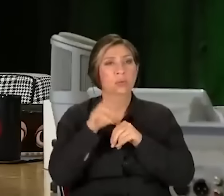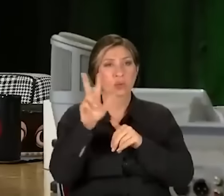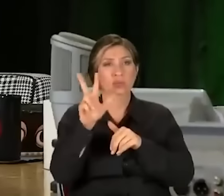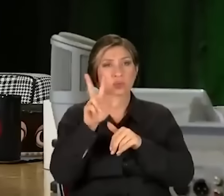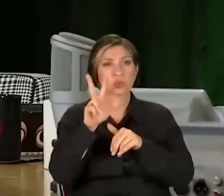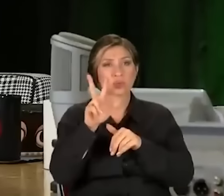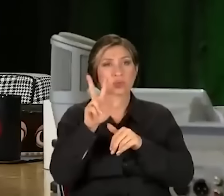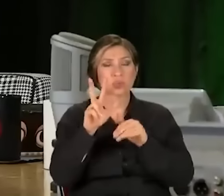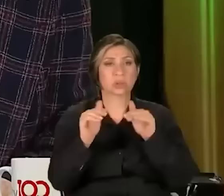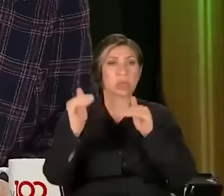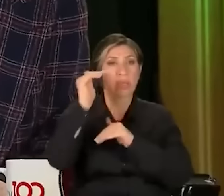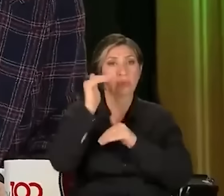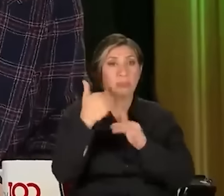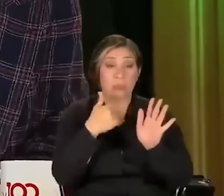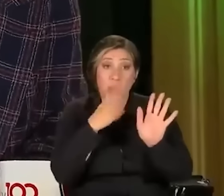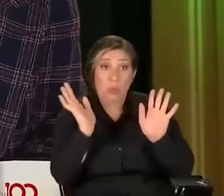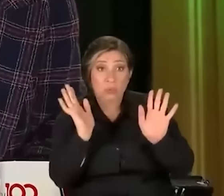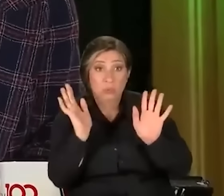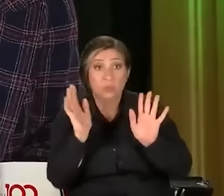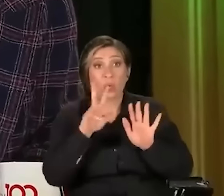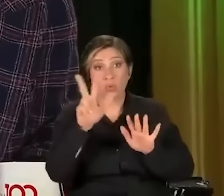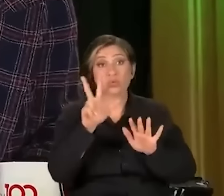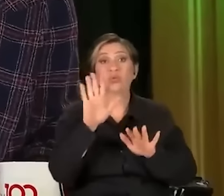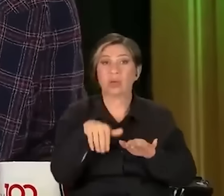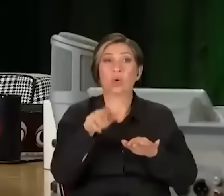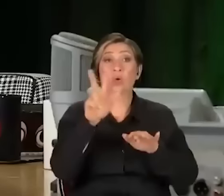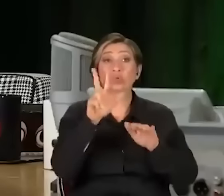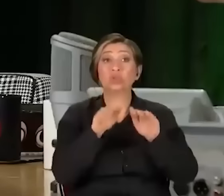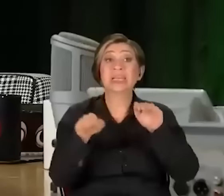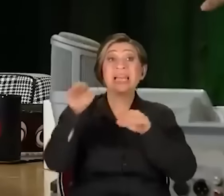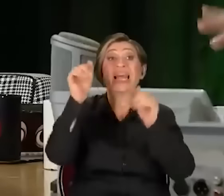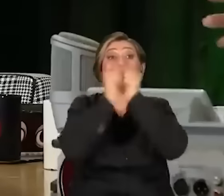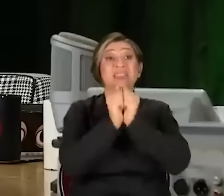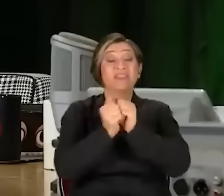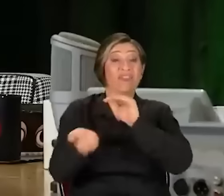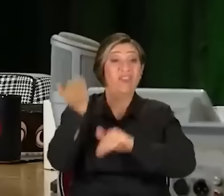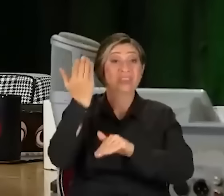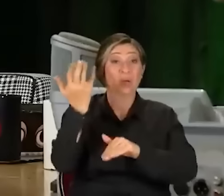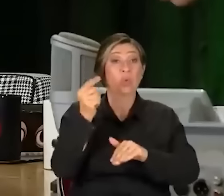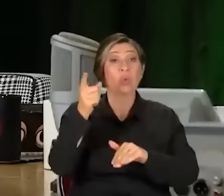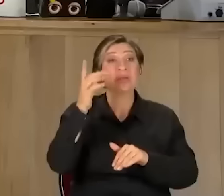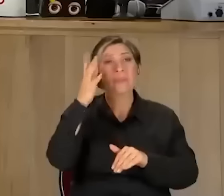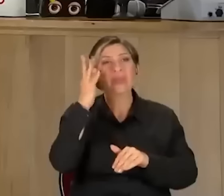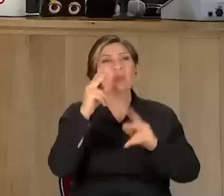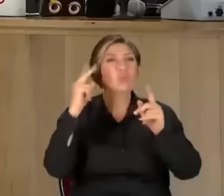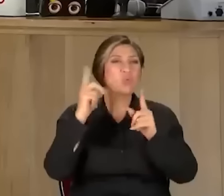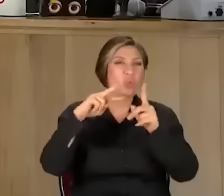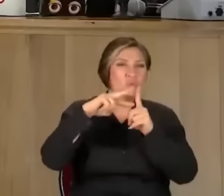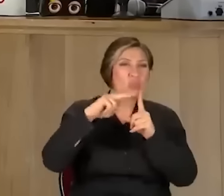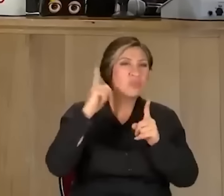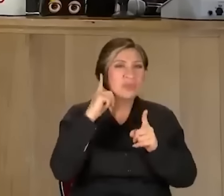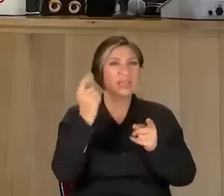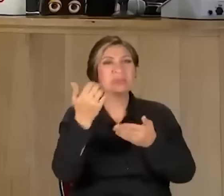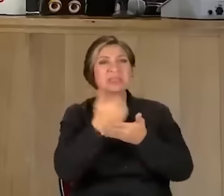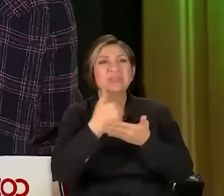30. Ben bilmiyorum, sana soruyorum. 30'u vardır. Dikkat et. Hiç yani o salaklığı yapmıyorum. Hani YouTuber'lara kaç